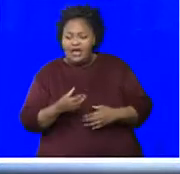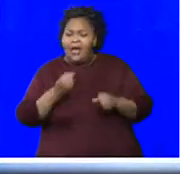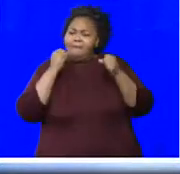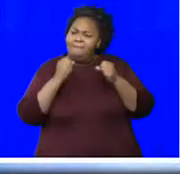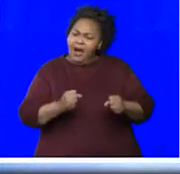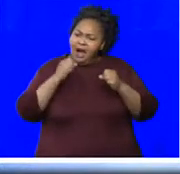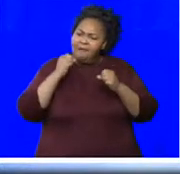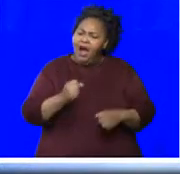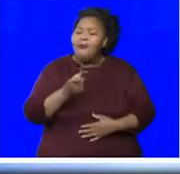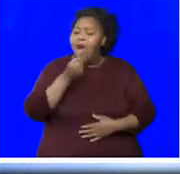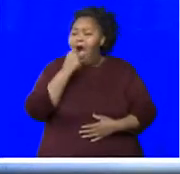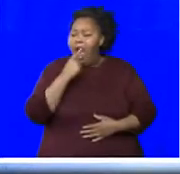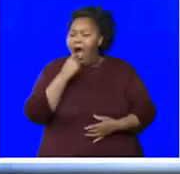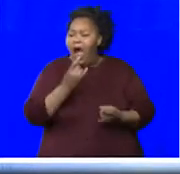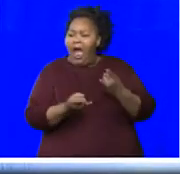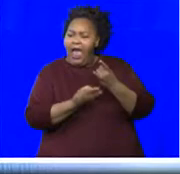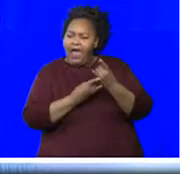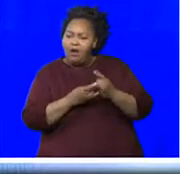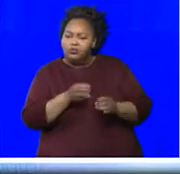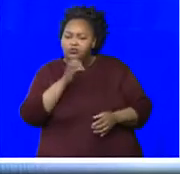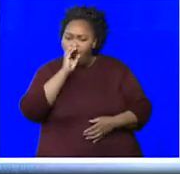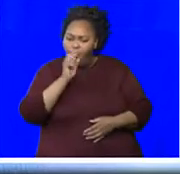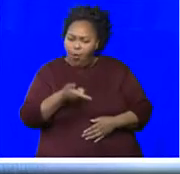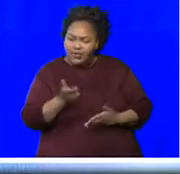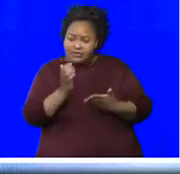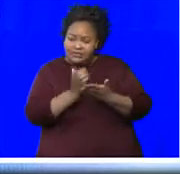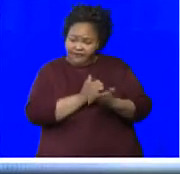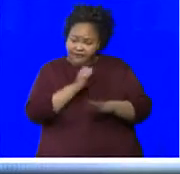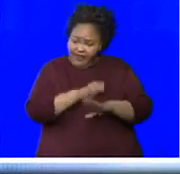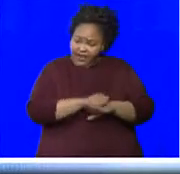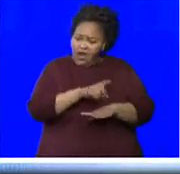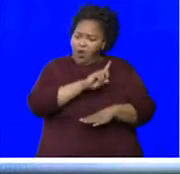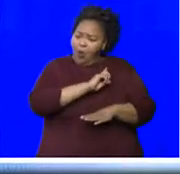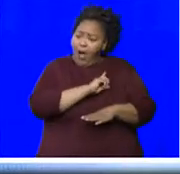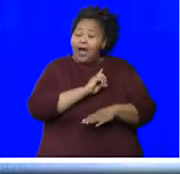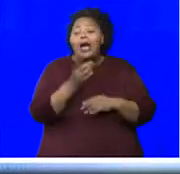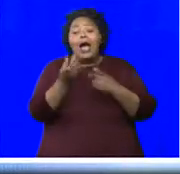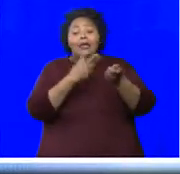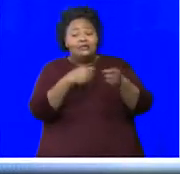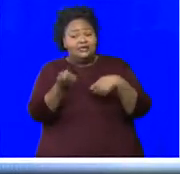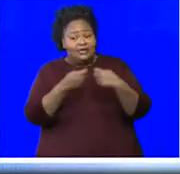njengoba ayadayiswa la kumakethe. Kwanyalo